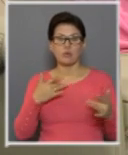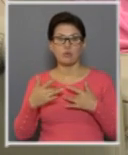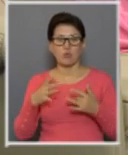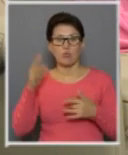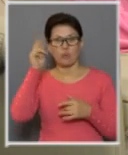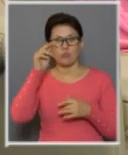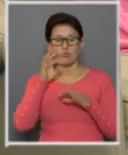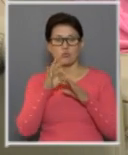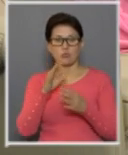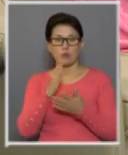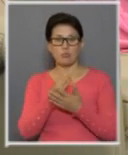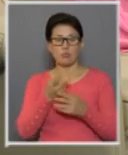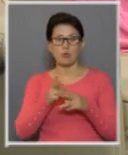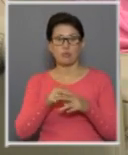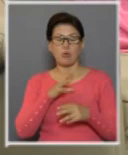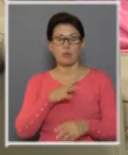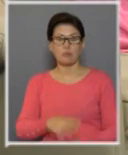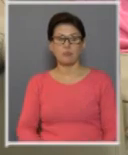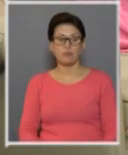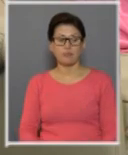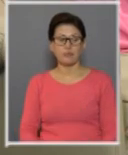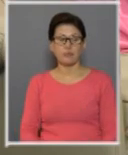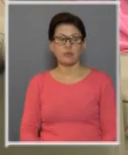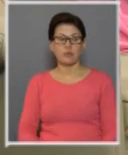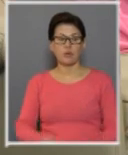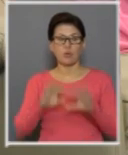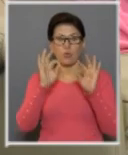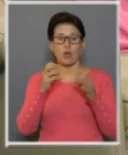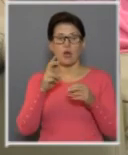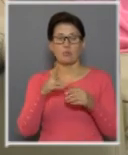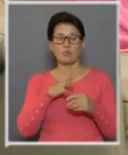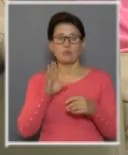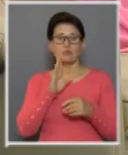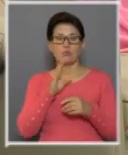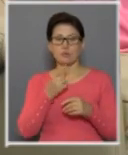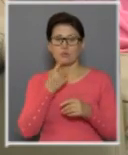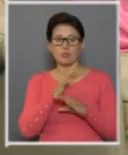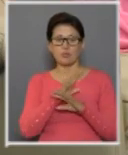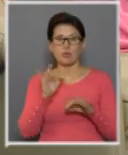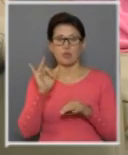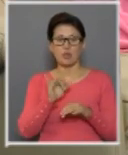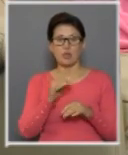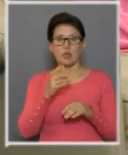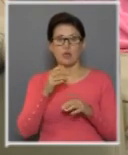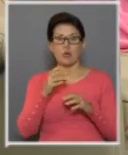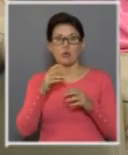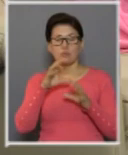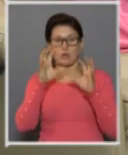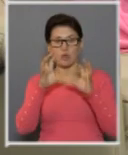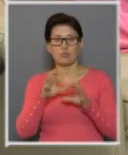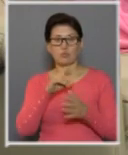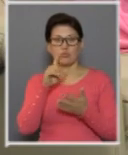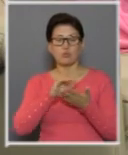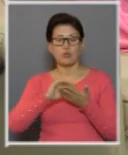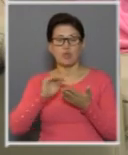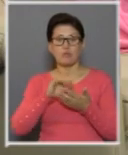актрисада оқып жүрмін ғой. Настя, бұл енді Темірбек Жүргенов атында өнер академиясында оқып жүрген қыз үшін қиын емес. Әрине, Настяның кейде заңды сауал, өйткені бұл кісі